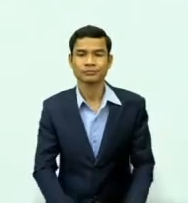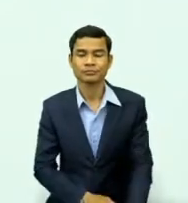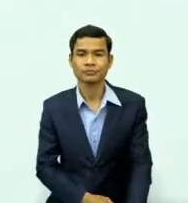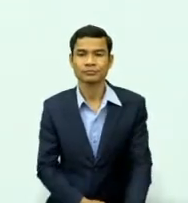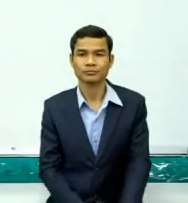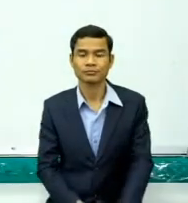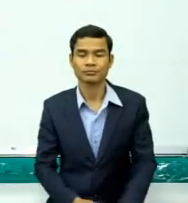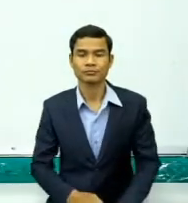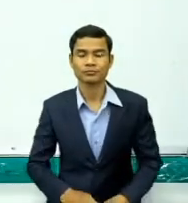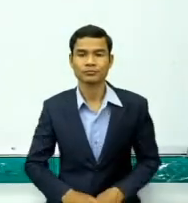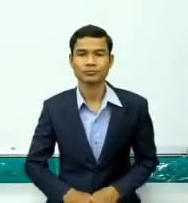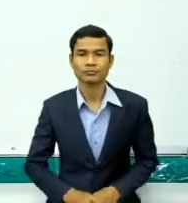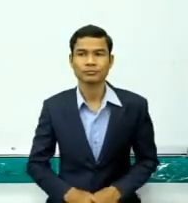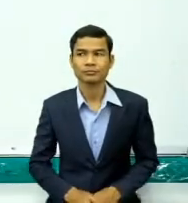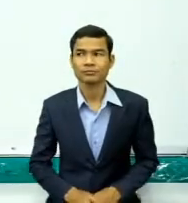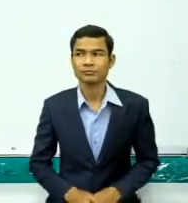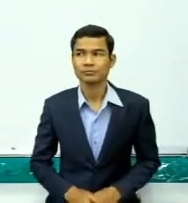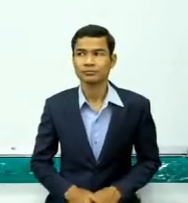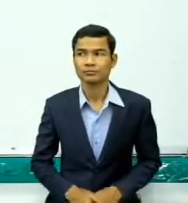cha